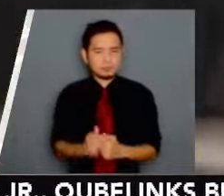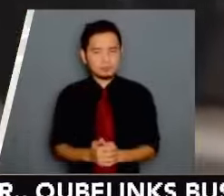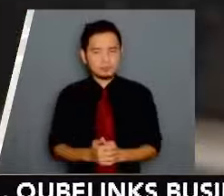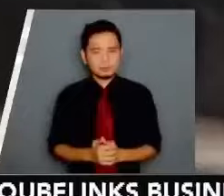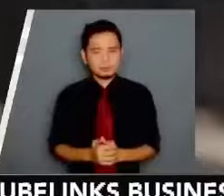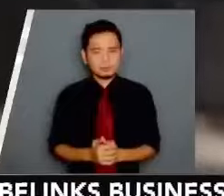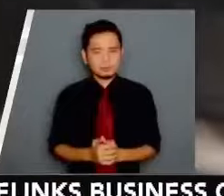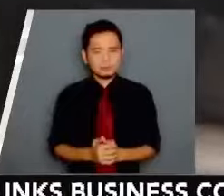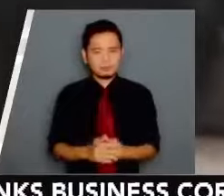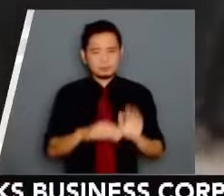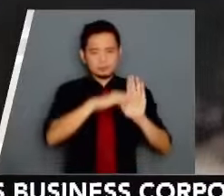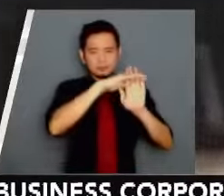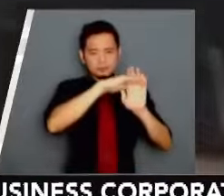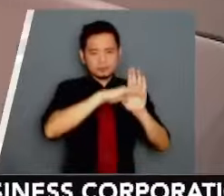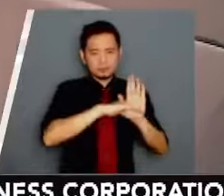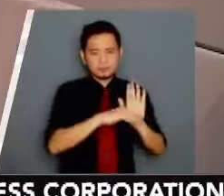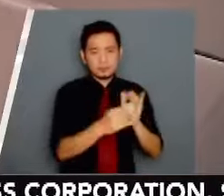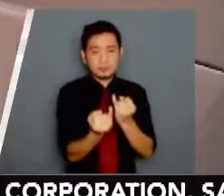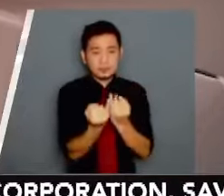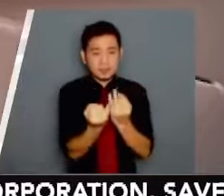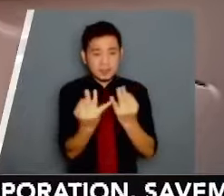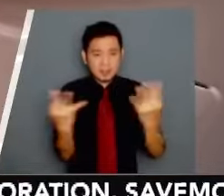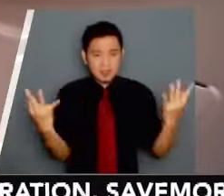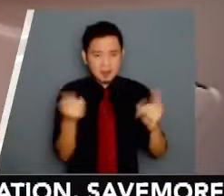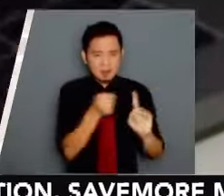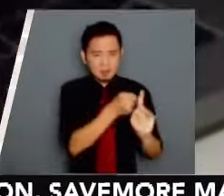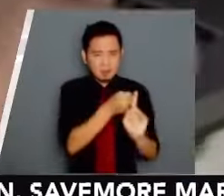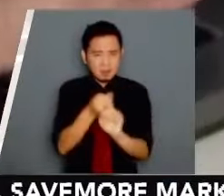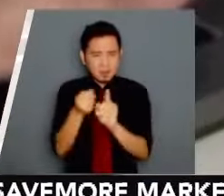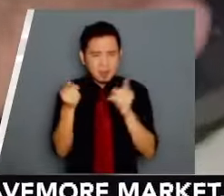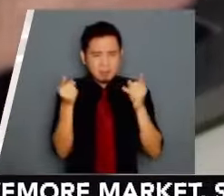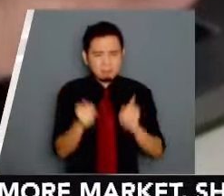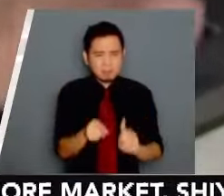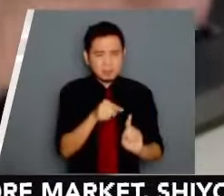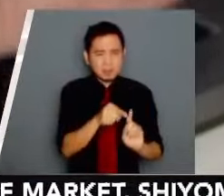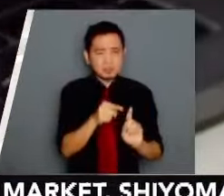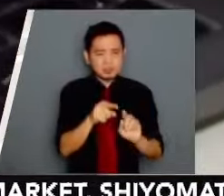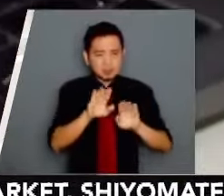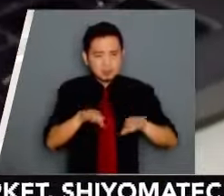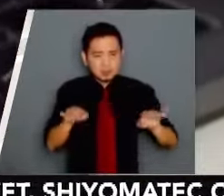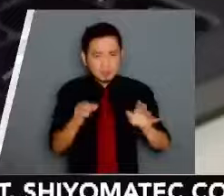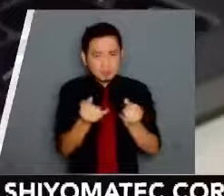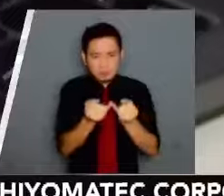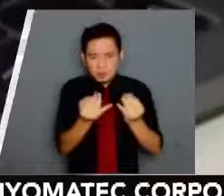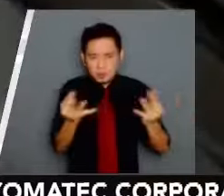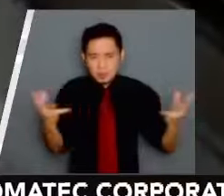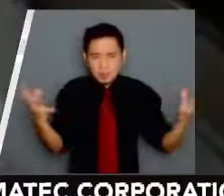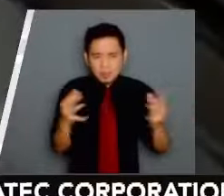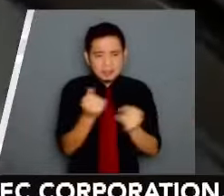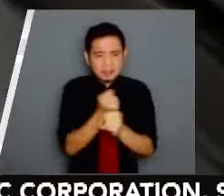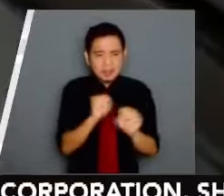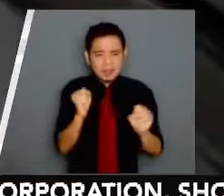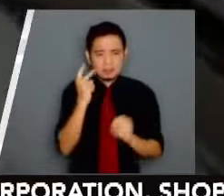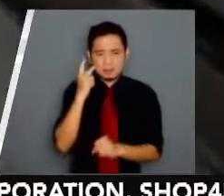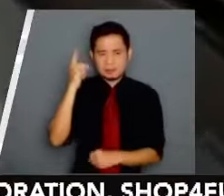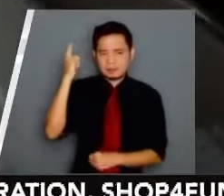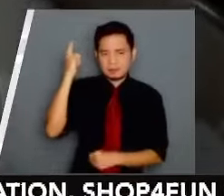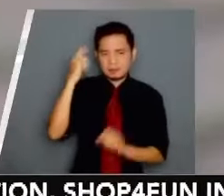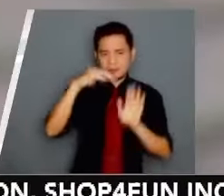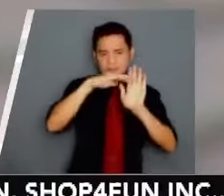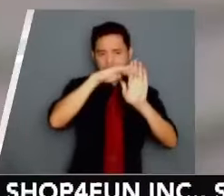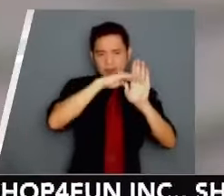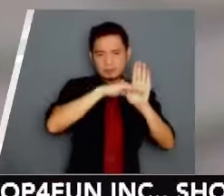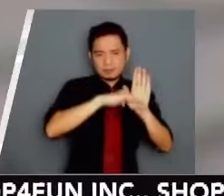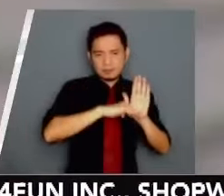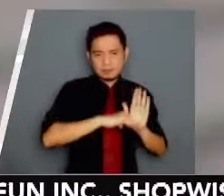taon mahigit apat naang biktima na ng osaec ang na-rescue at sa halos siam na pong naaresto ito wala pa sa apat na po ang nahatulan pero